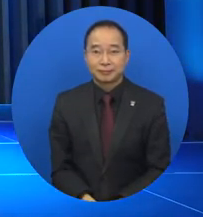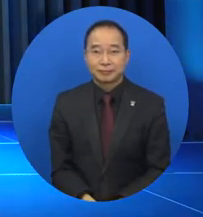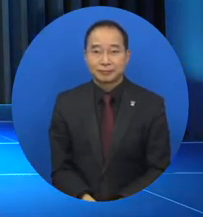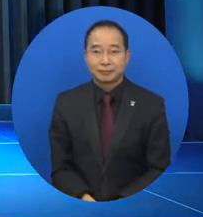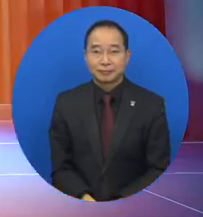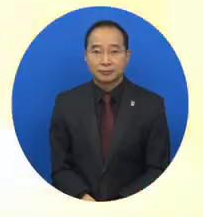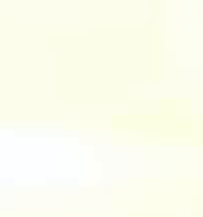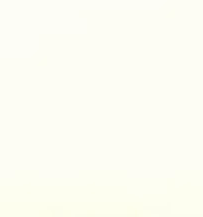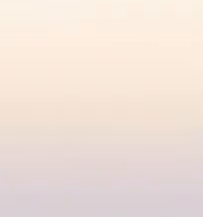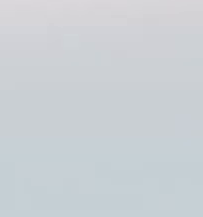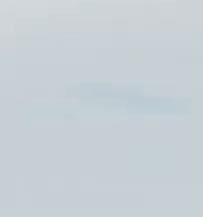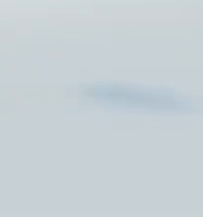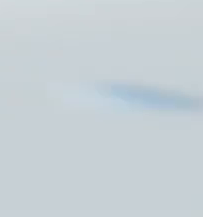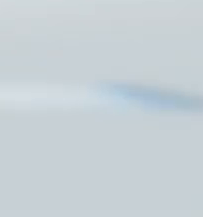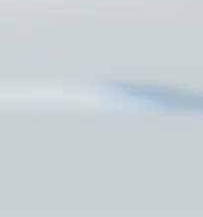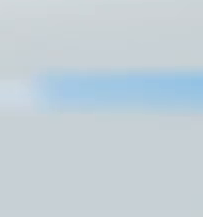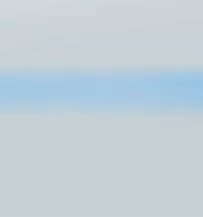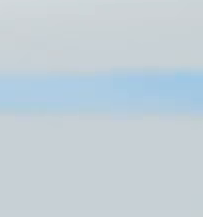감사합니다.